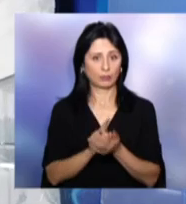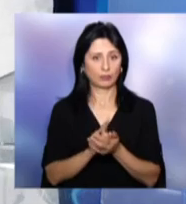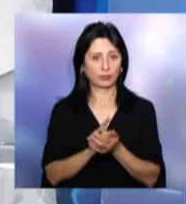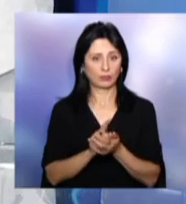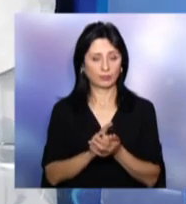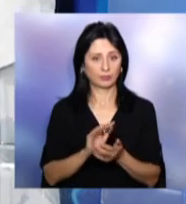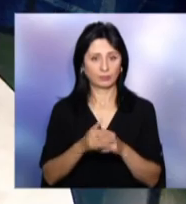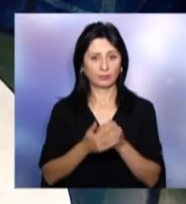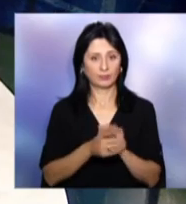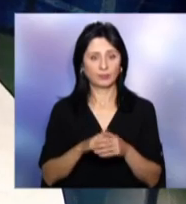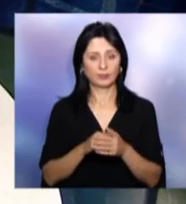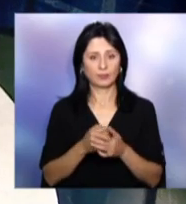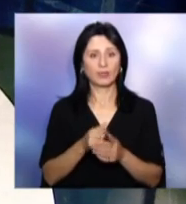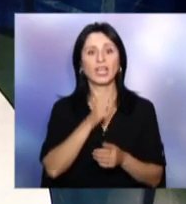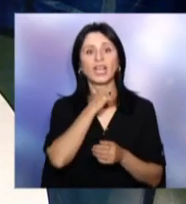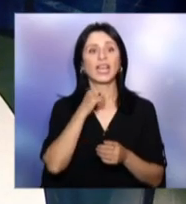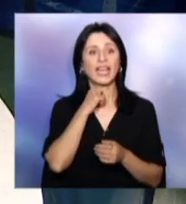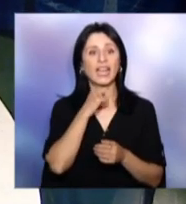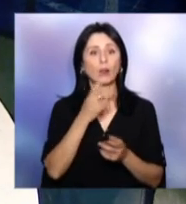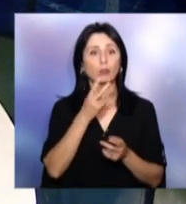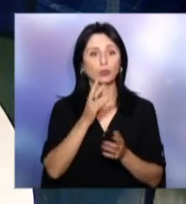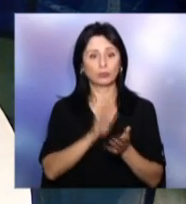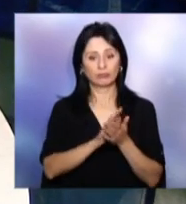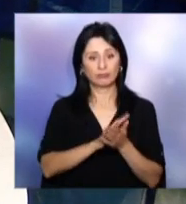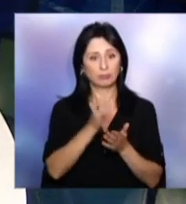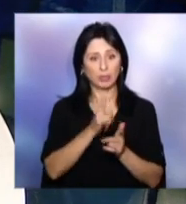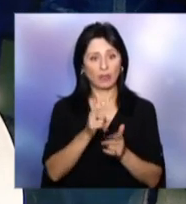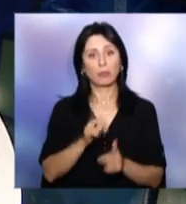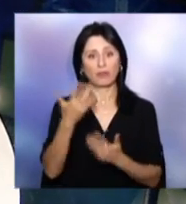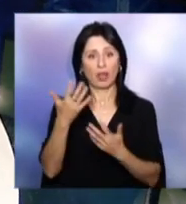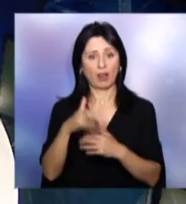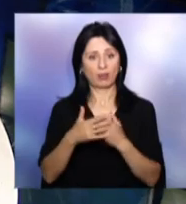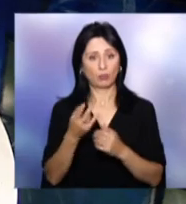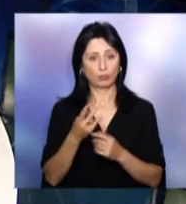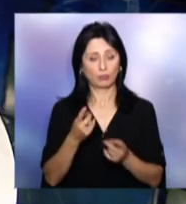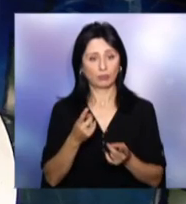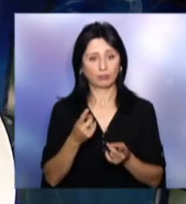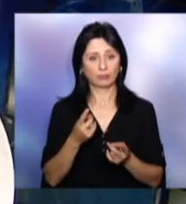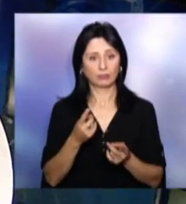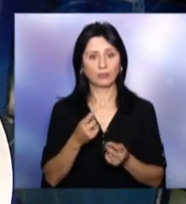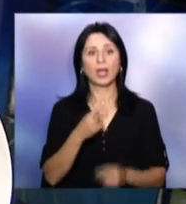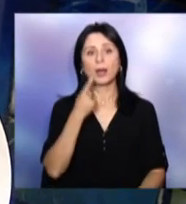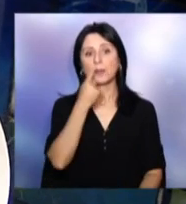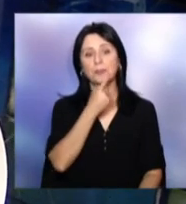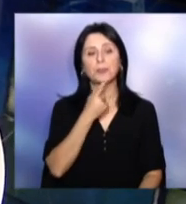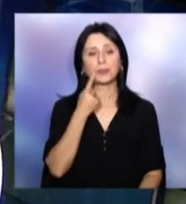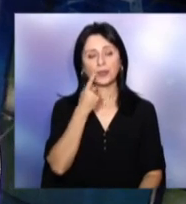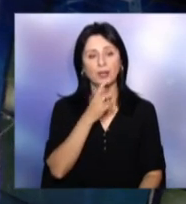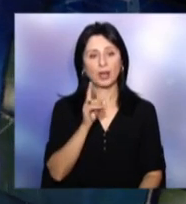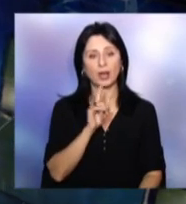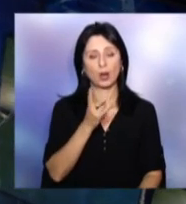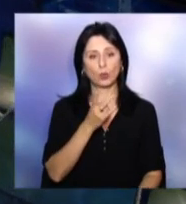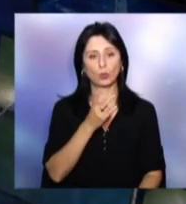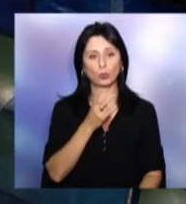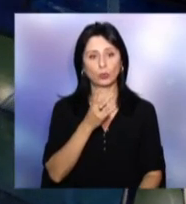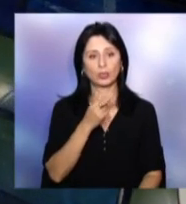დაბინძურებულ ზედაპირს ხელი, თუნდაც ხილს, რომელიც უნდა მოვამზადოთ გასარეცხად. რაც შეეხება პირს, პირის ღრუს,